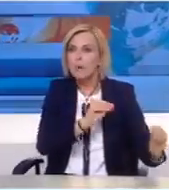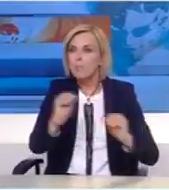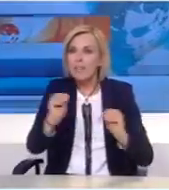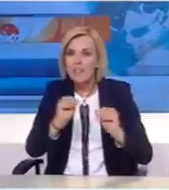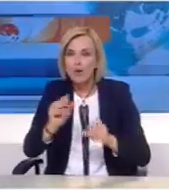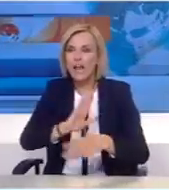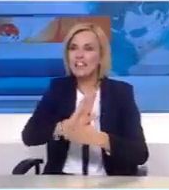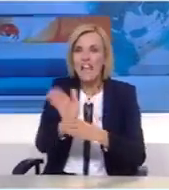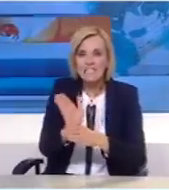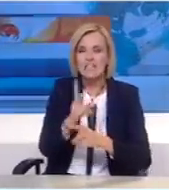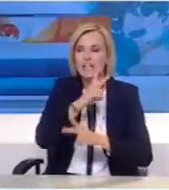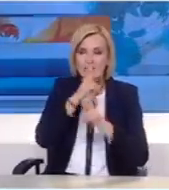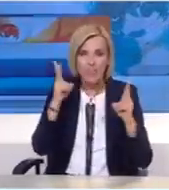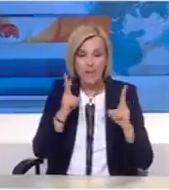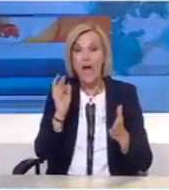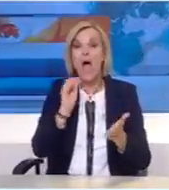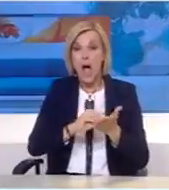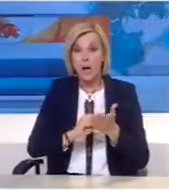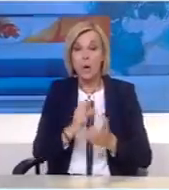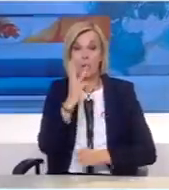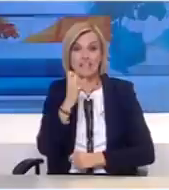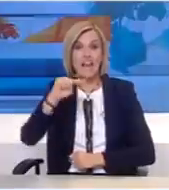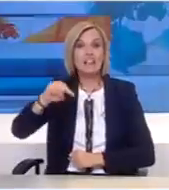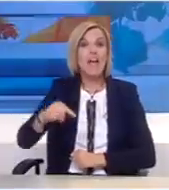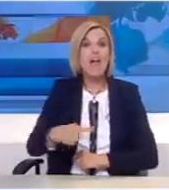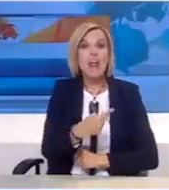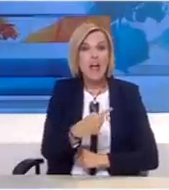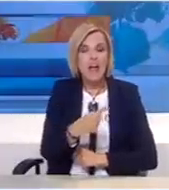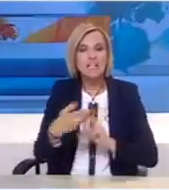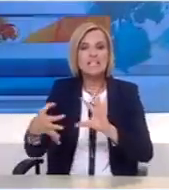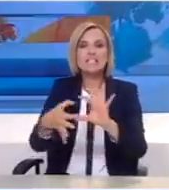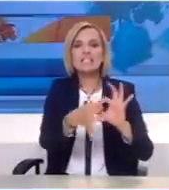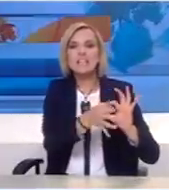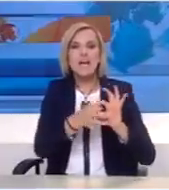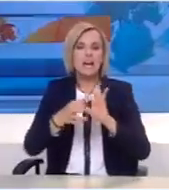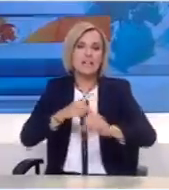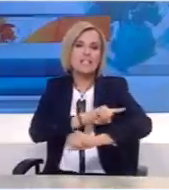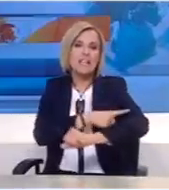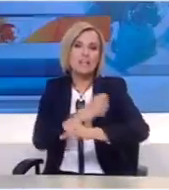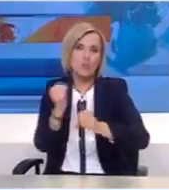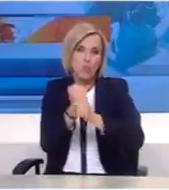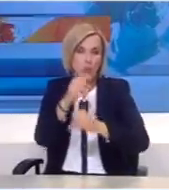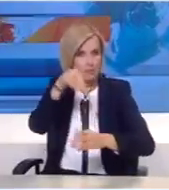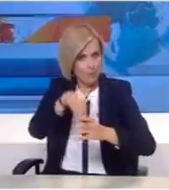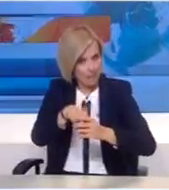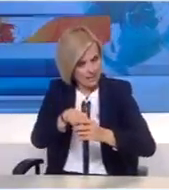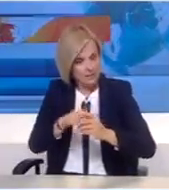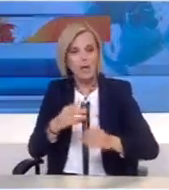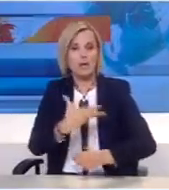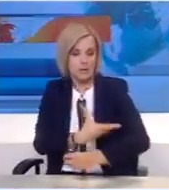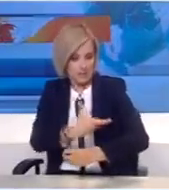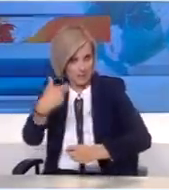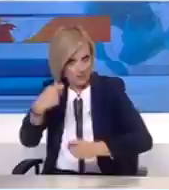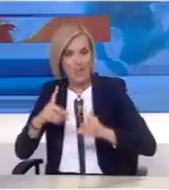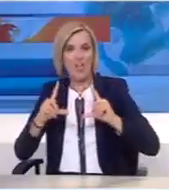σε κατοίκον περιορισμό 39 συνεργαζόμενοι ιατροί της κλινικής, στους οποίους έγινε λήψη δείγματος και έλαβαν περαιτέρω